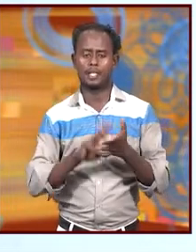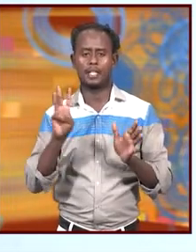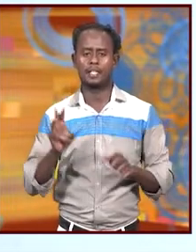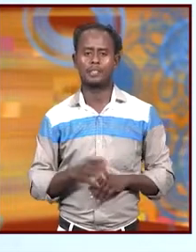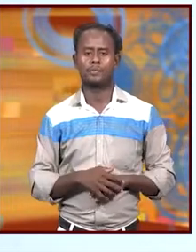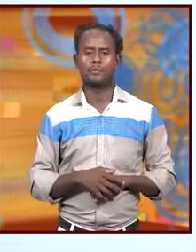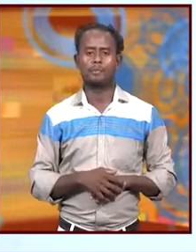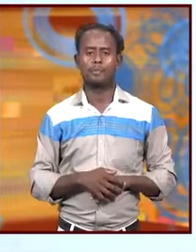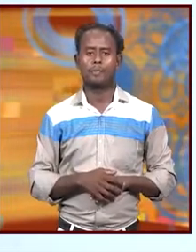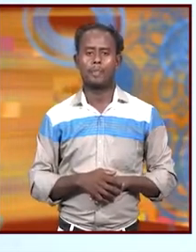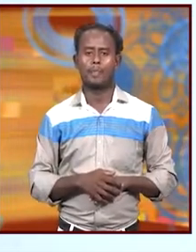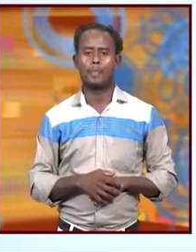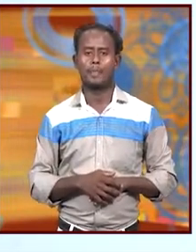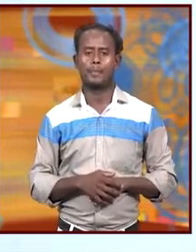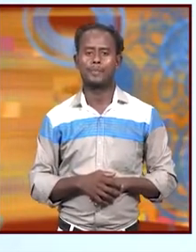40 சென்டிமீட்டர்,